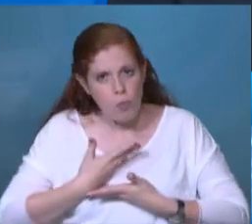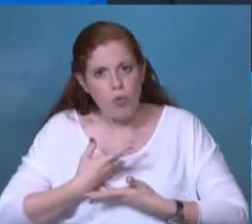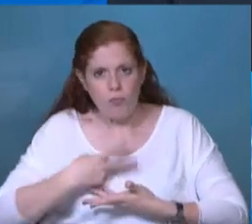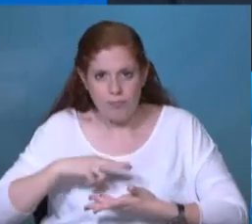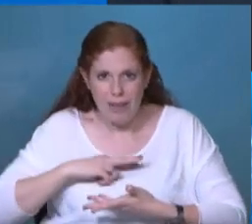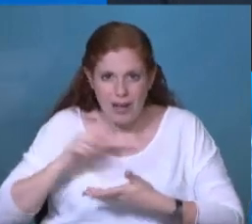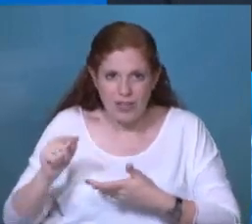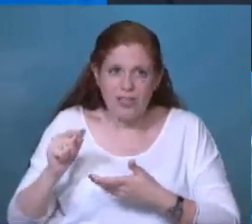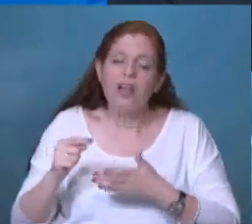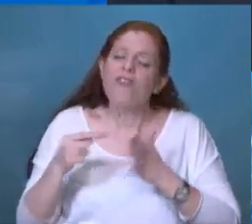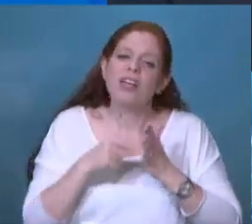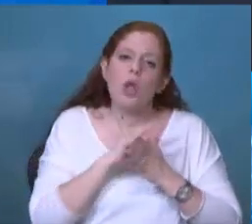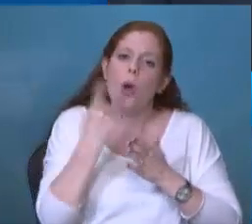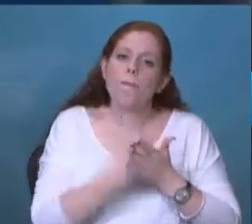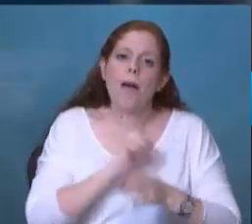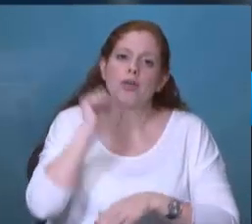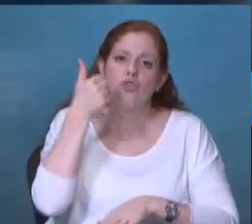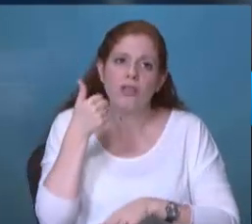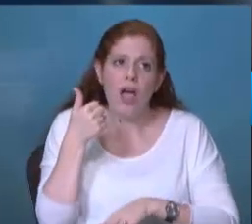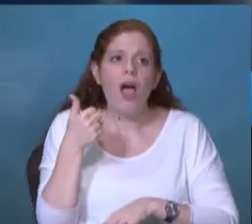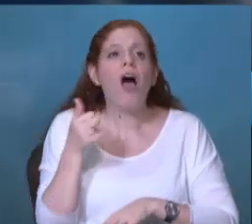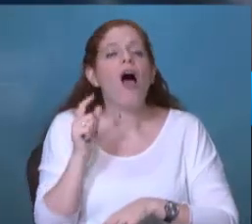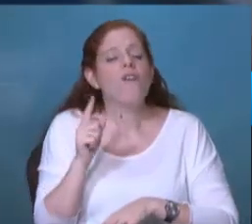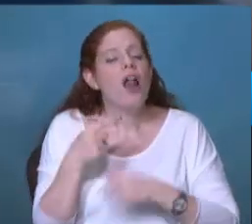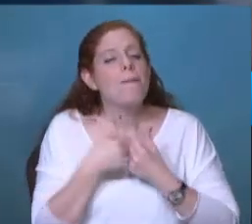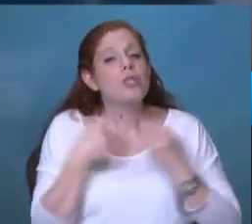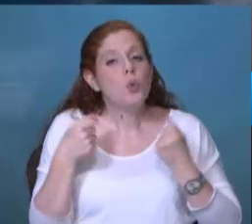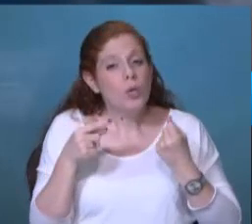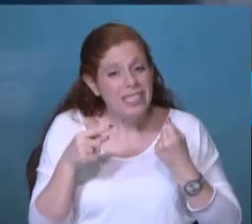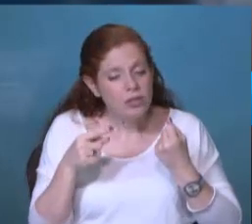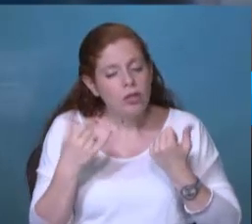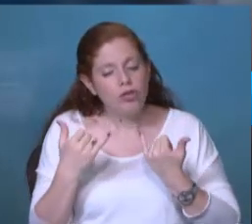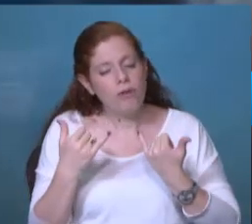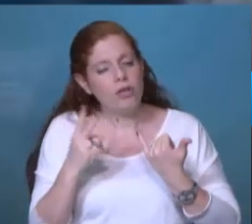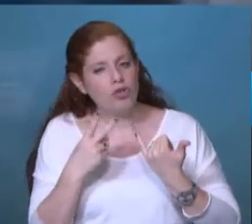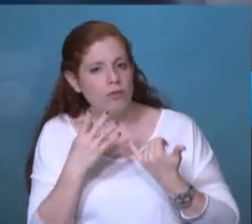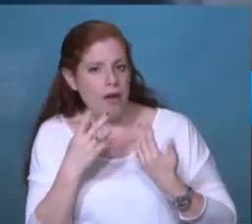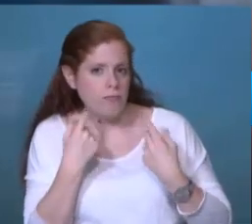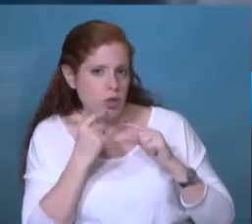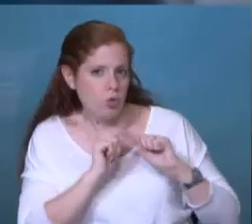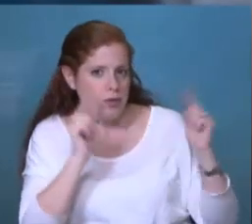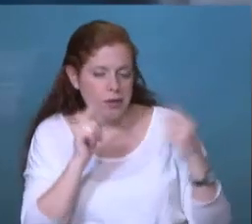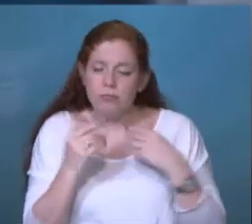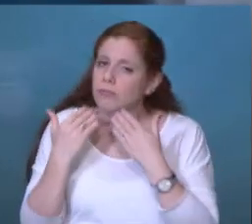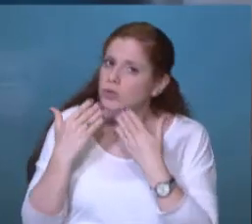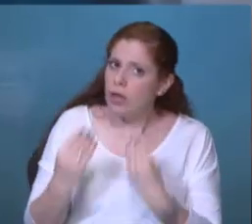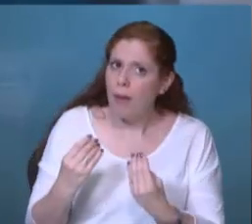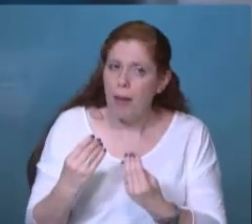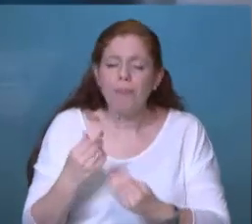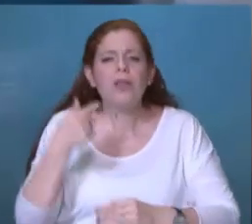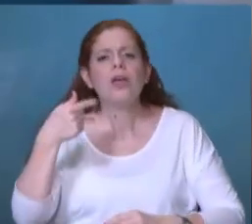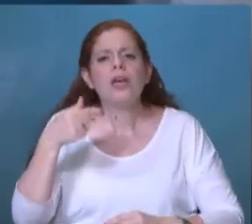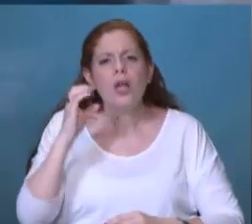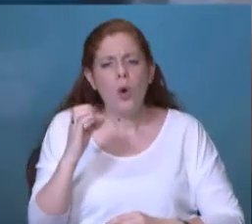לדובאי, ולכן זו לא הפעם הראשונה, אבל ברקע המתיחות הזאת זה מקבל קונטקסט אחר לחלוטין. תודה רבה. רואי, וגילי כהן,